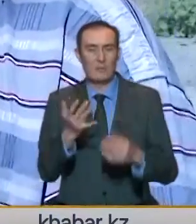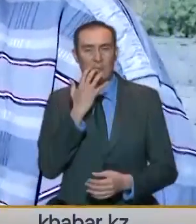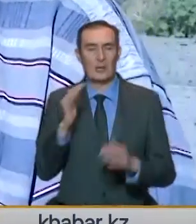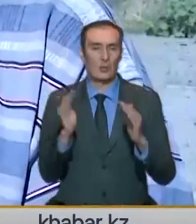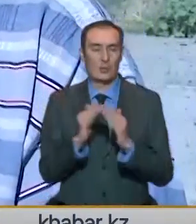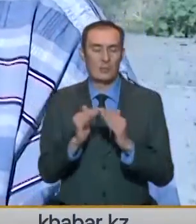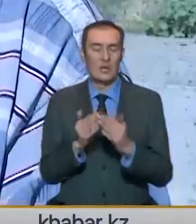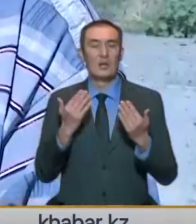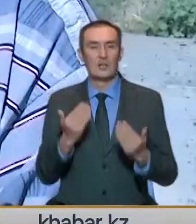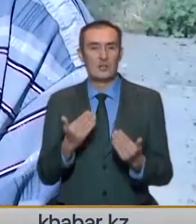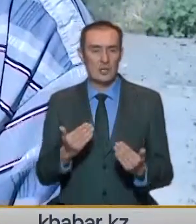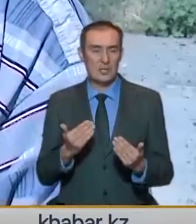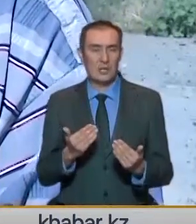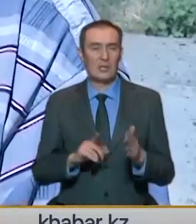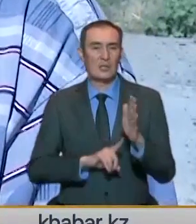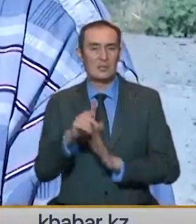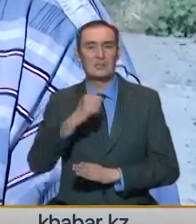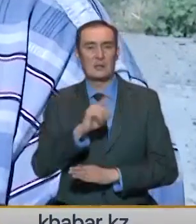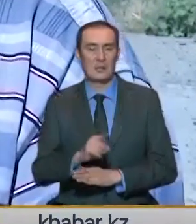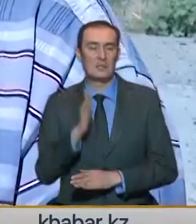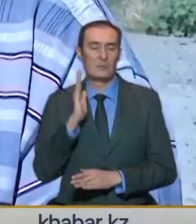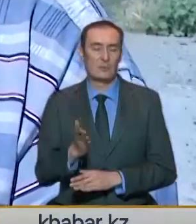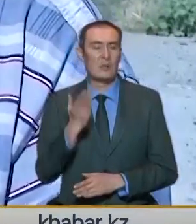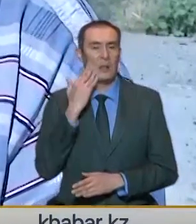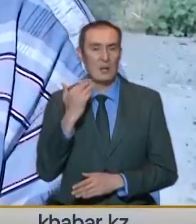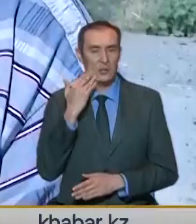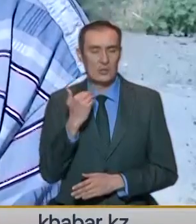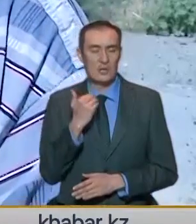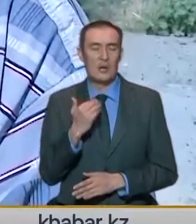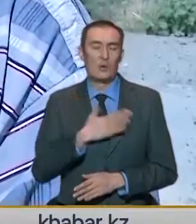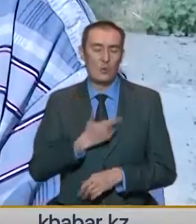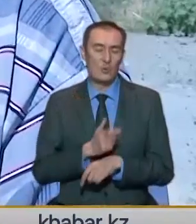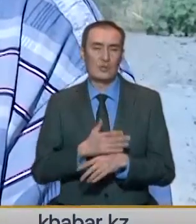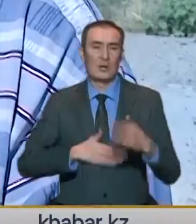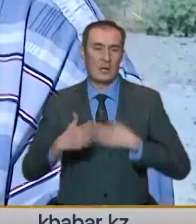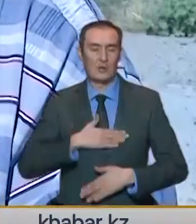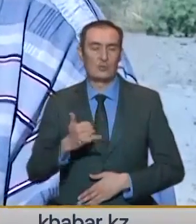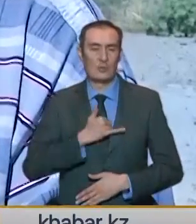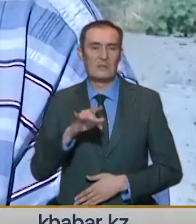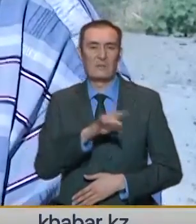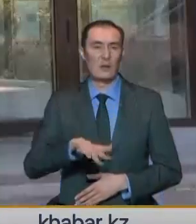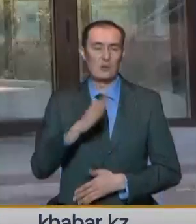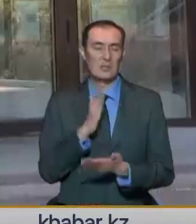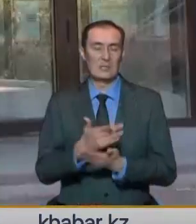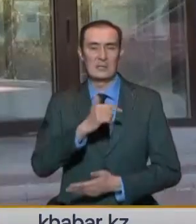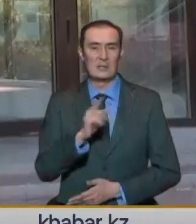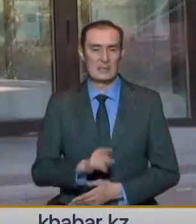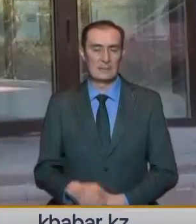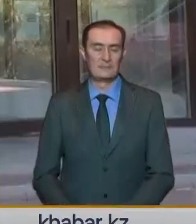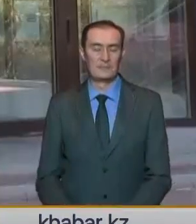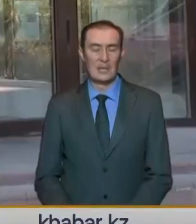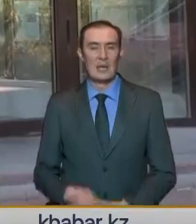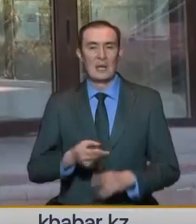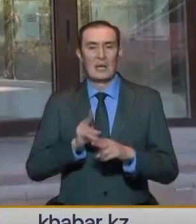дом. Сейчас же, как провели газопровод, станет намного легче. Мы очень рады, что в наш район провели газ. Газификация